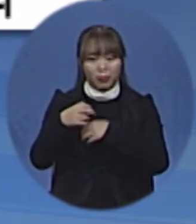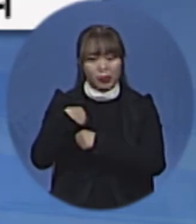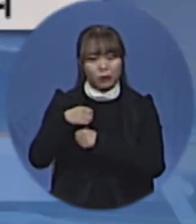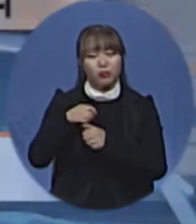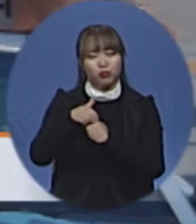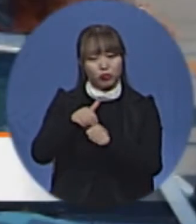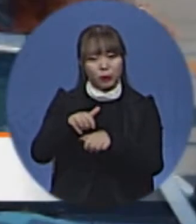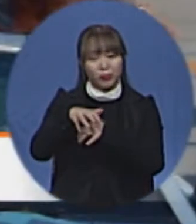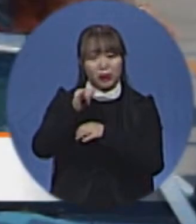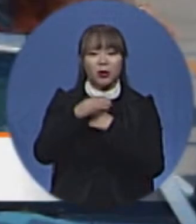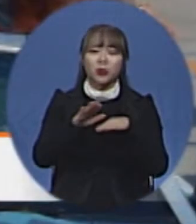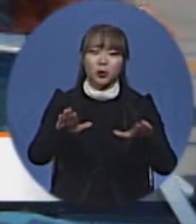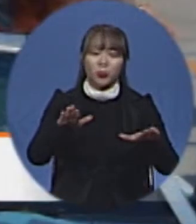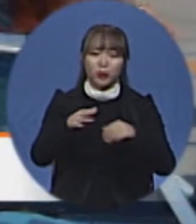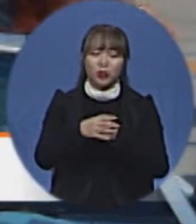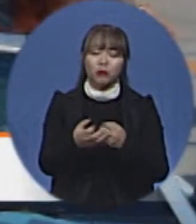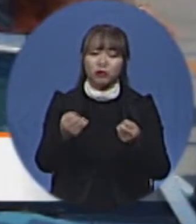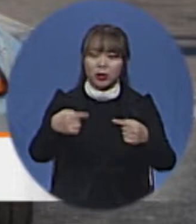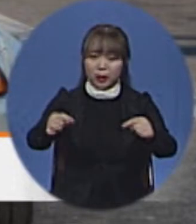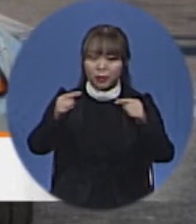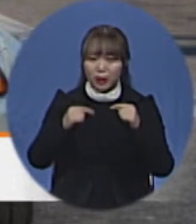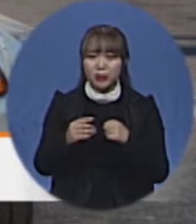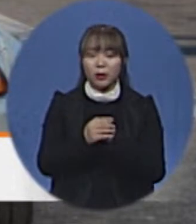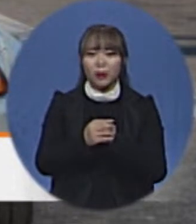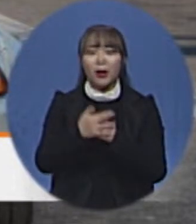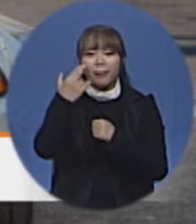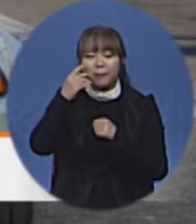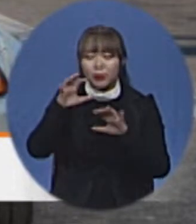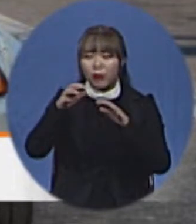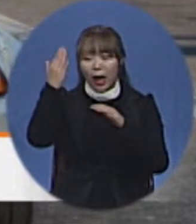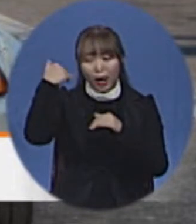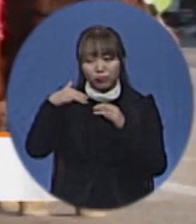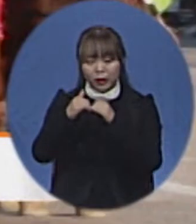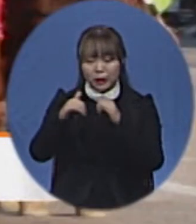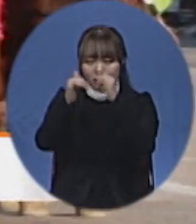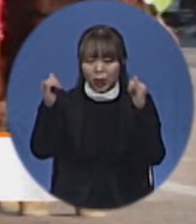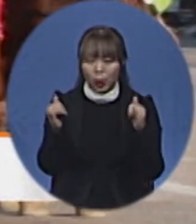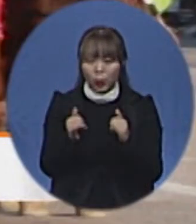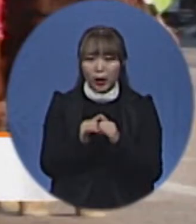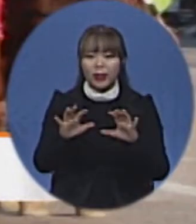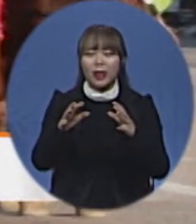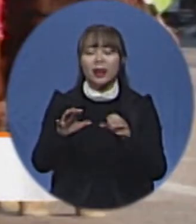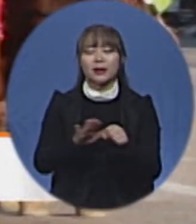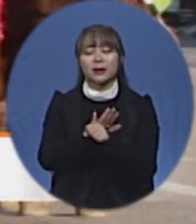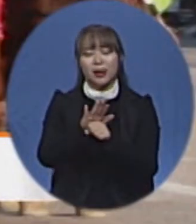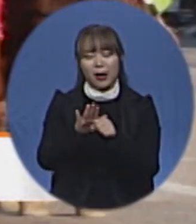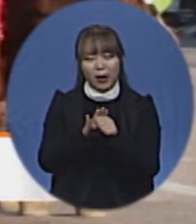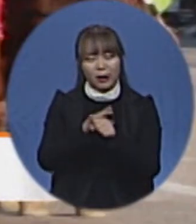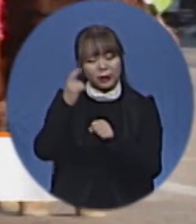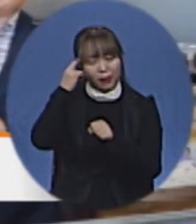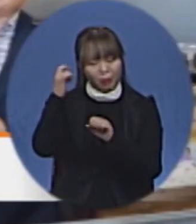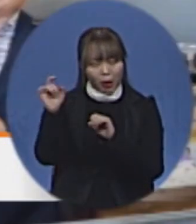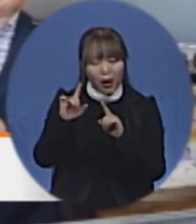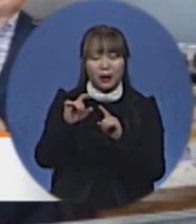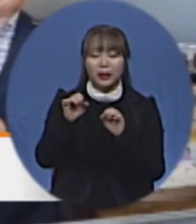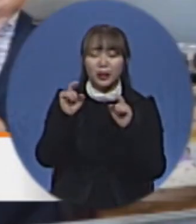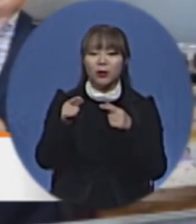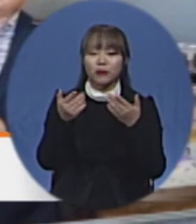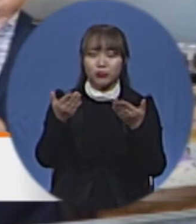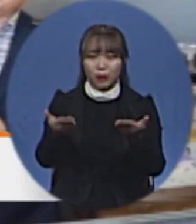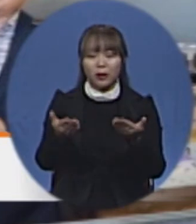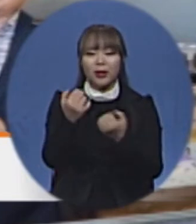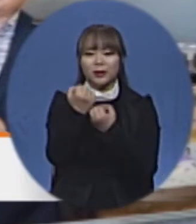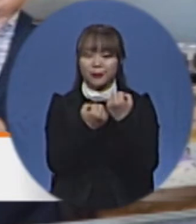선보였습니다. 의령군은 이번 축제 참여를 통해 미주 한인사회에 호국정신 나라 사랑을 일깨울 수 있는 계기를